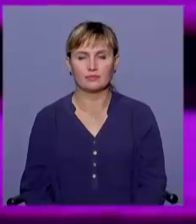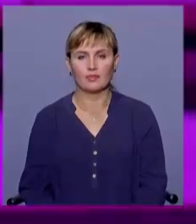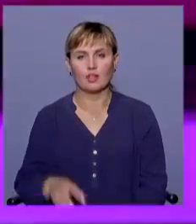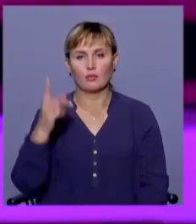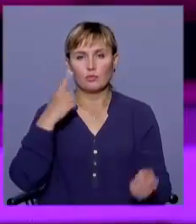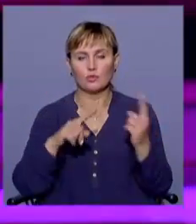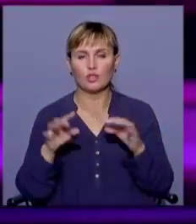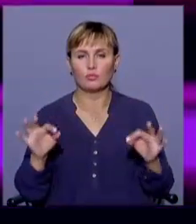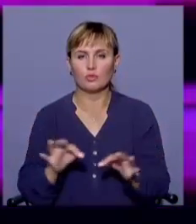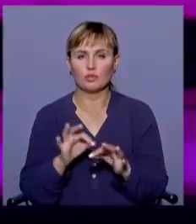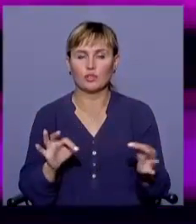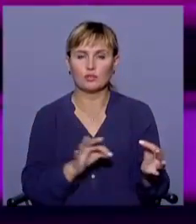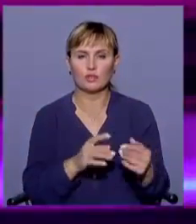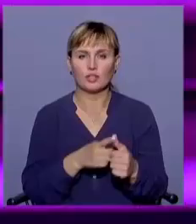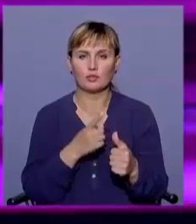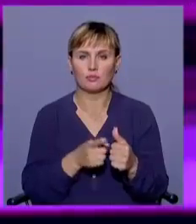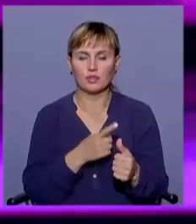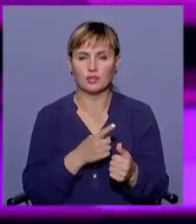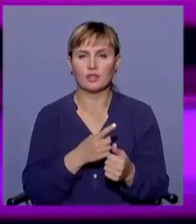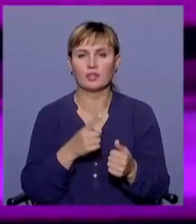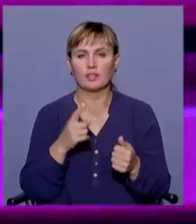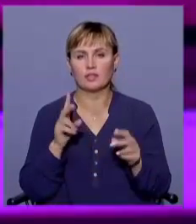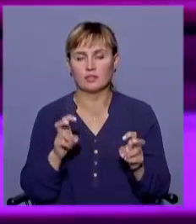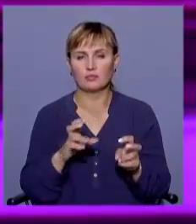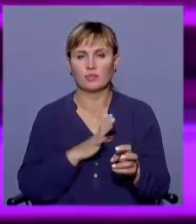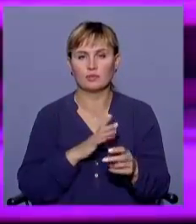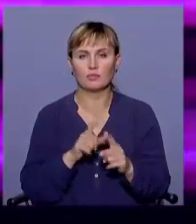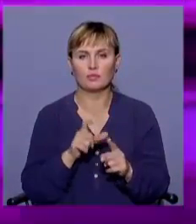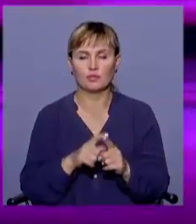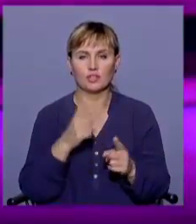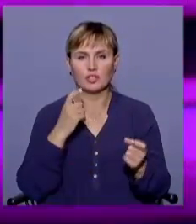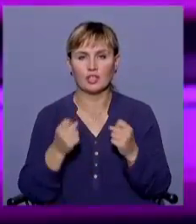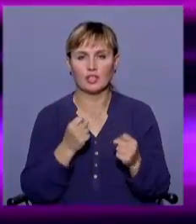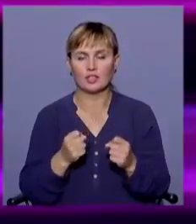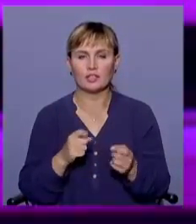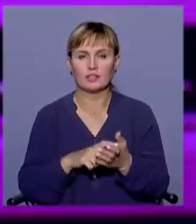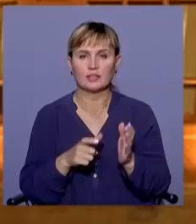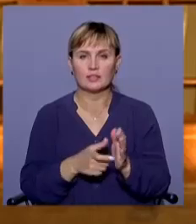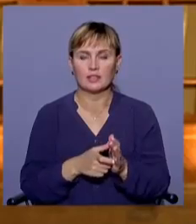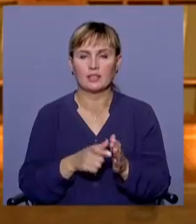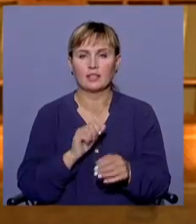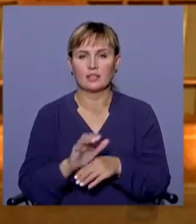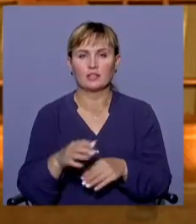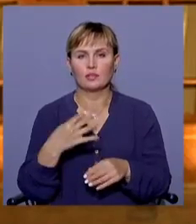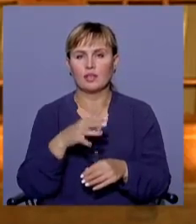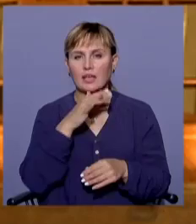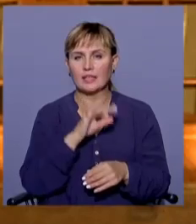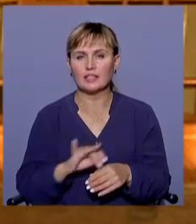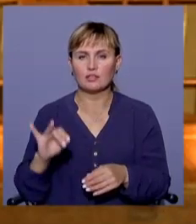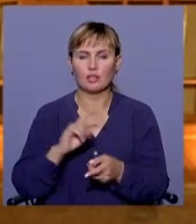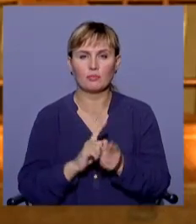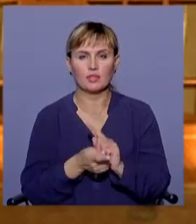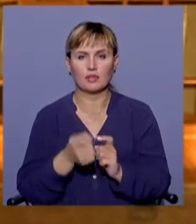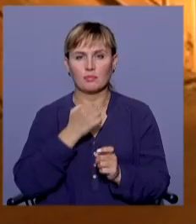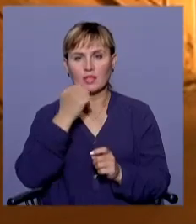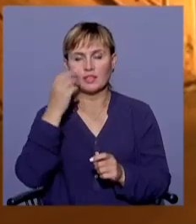Музей музыкальных инструментов имени Ихласа стал в буквальном смысле ярче. Здание с почти 40-летней историей преобразилось